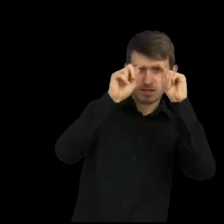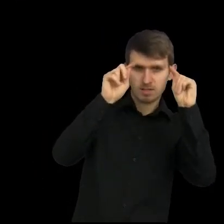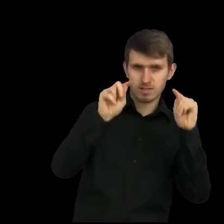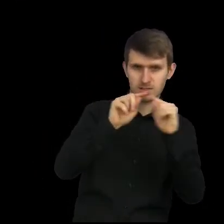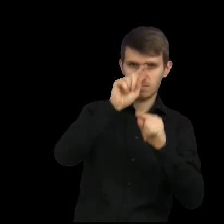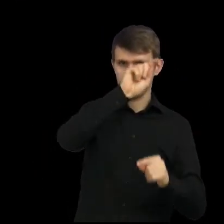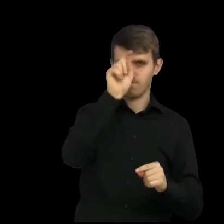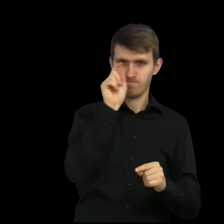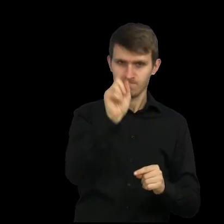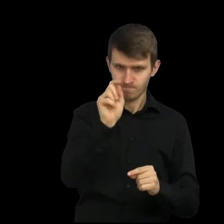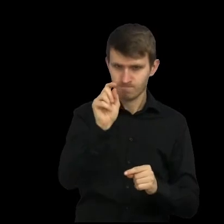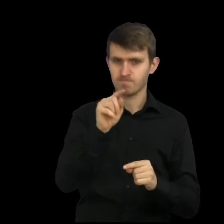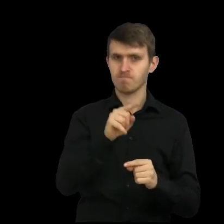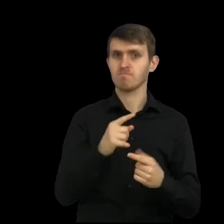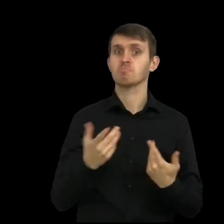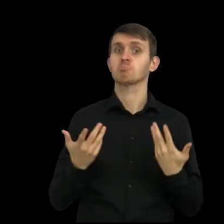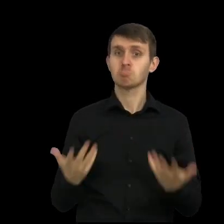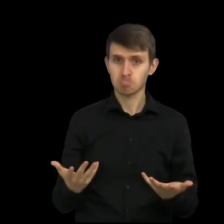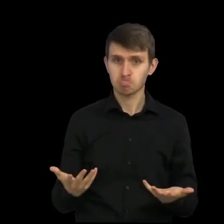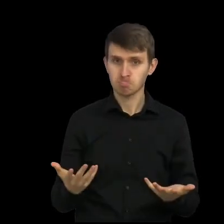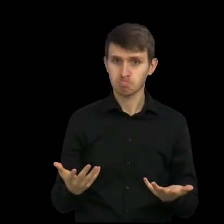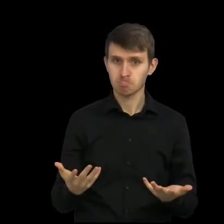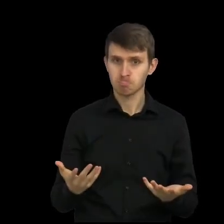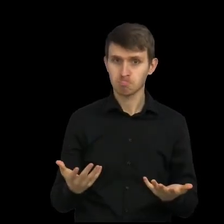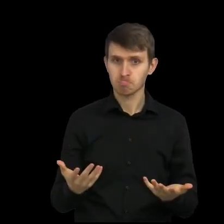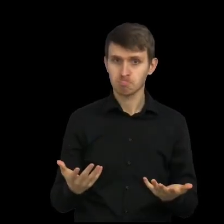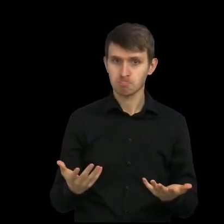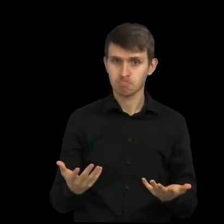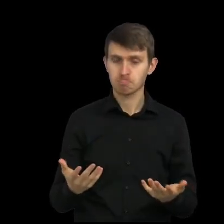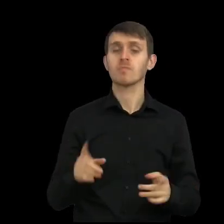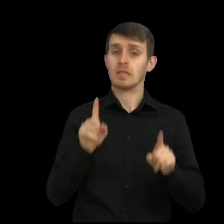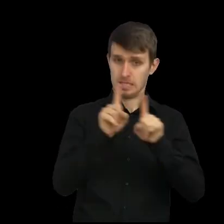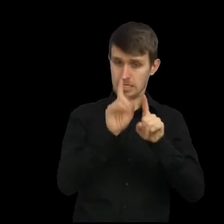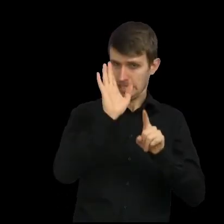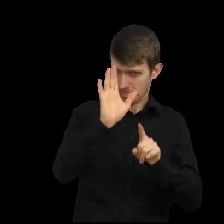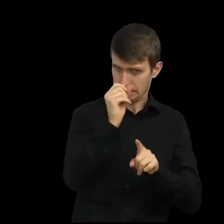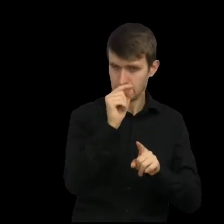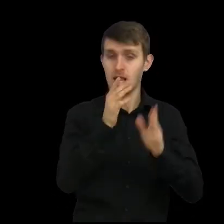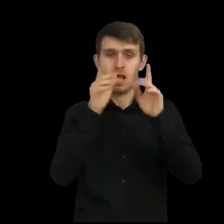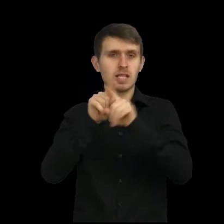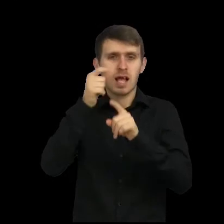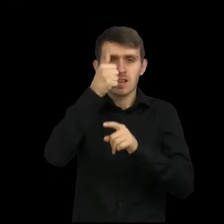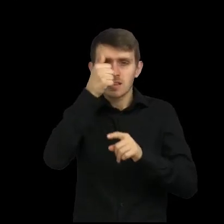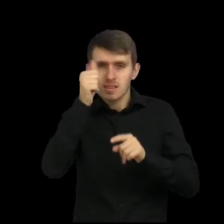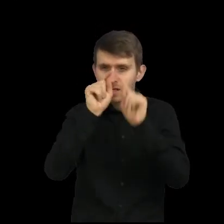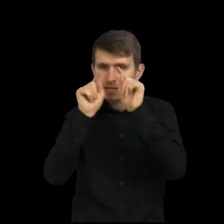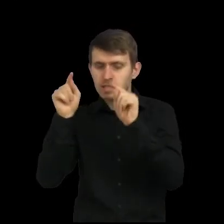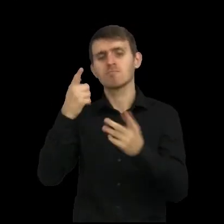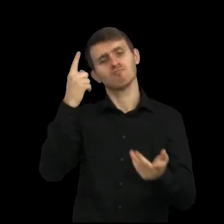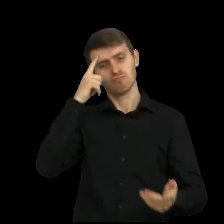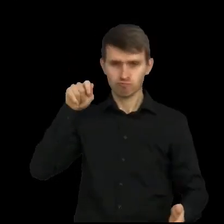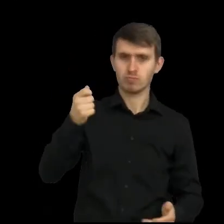spoczywa przedmiot o nieznanej masie. Niebieski przedmiot otoczony pytajnikiem. Jest tam również sporo